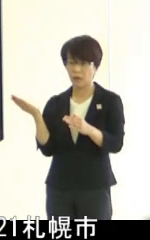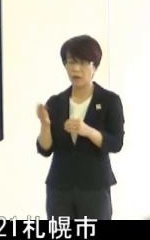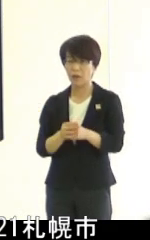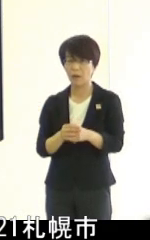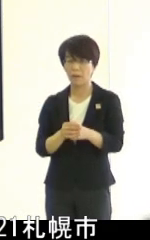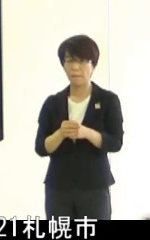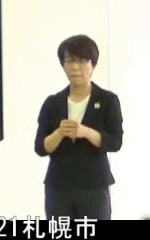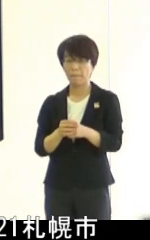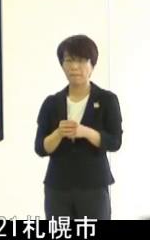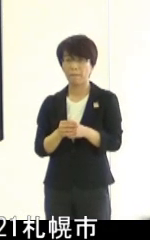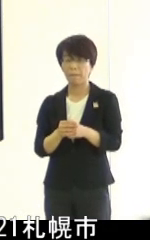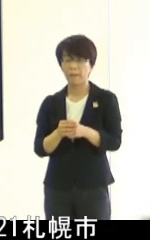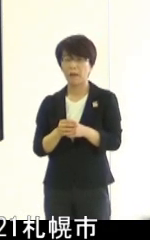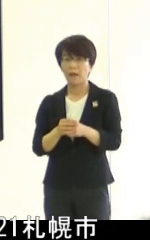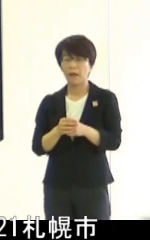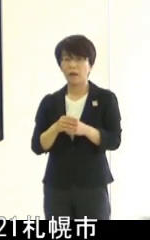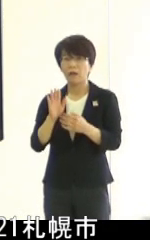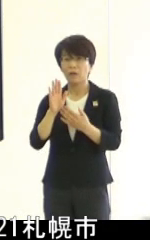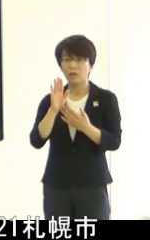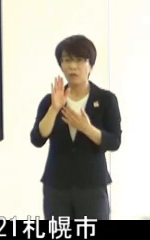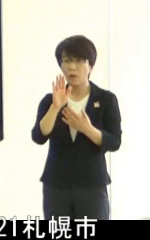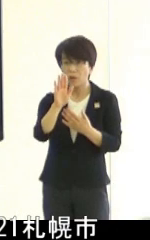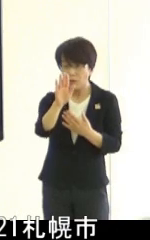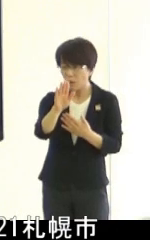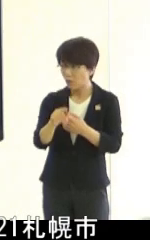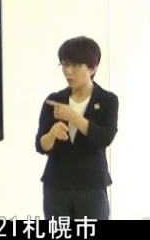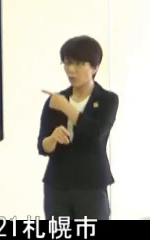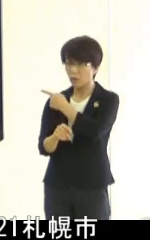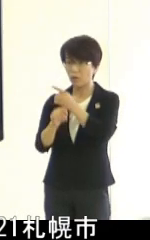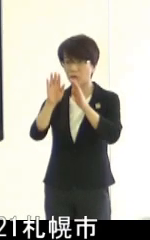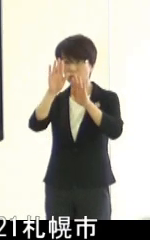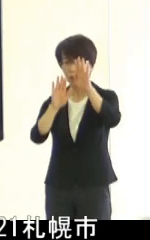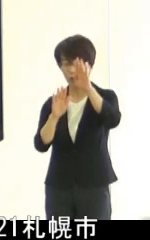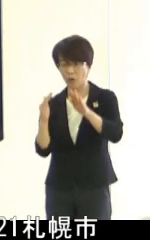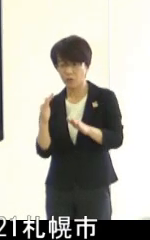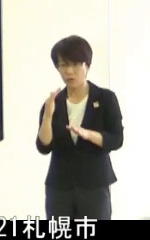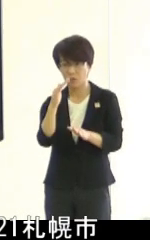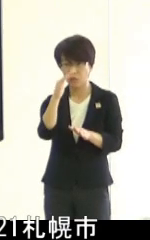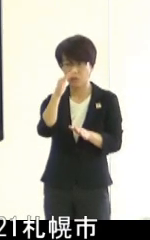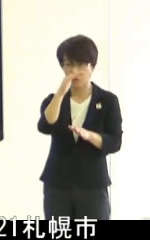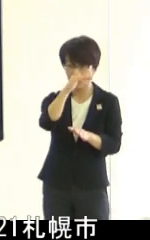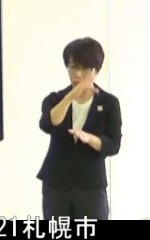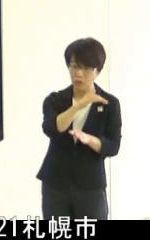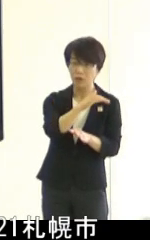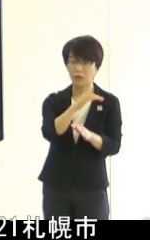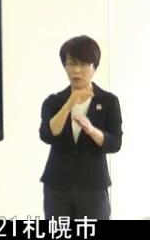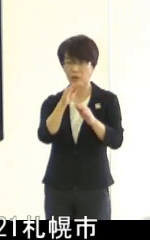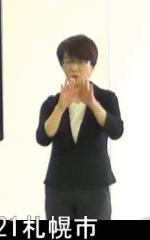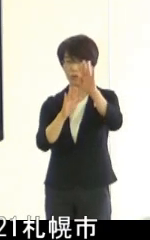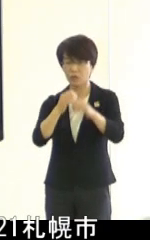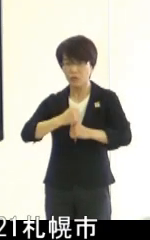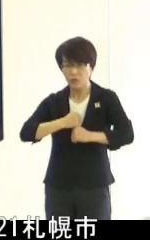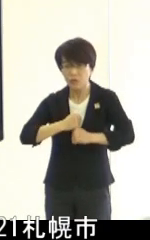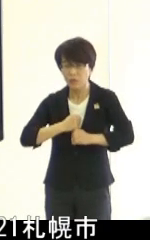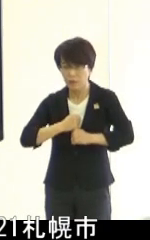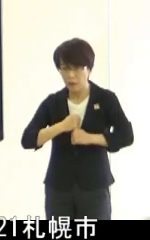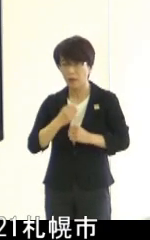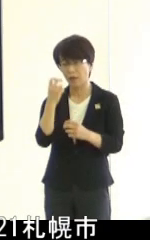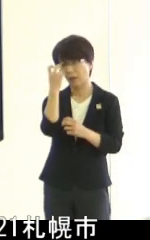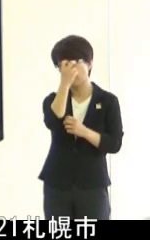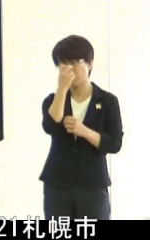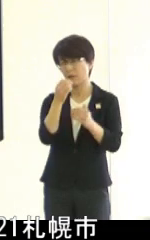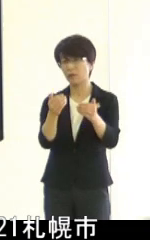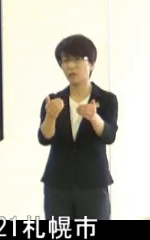はまぁ今後ですねええこういった水をチェックしてみていかなければいけないかなというふうに思っ